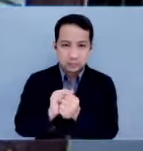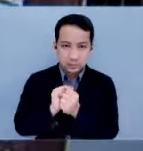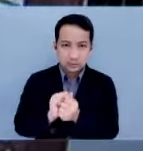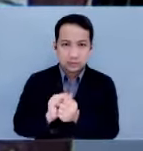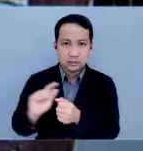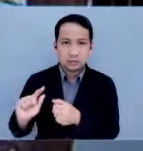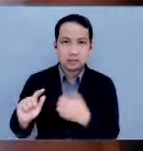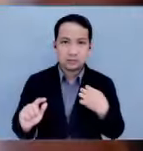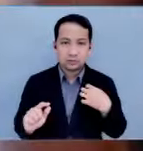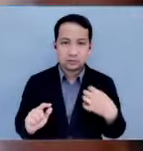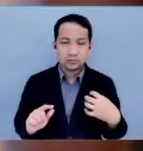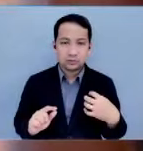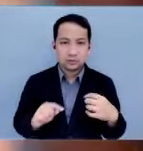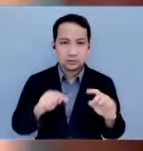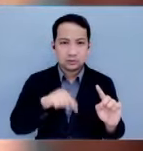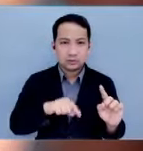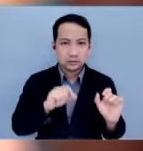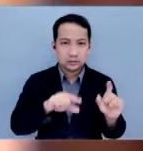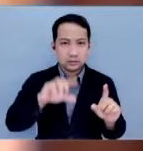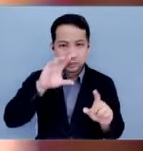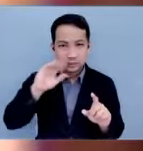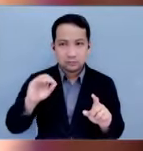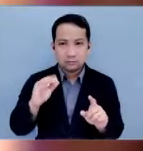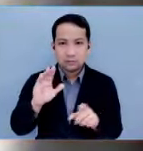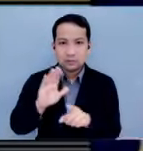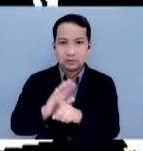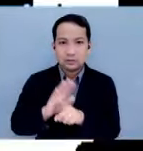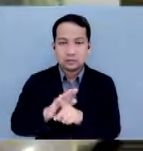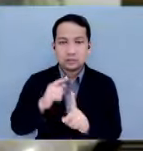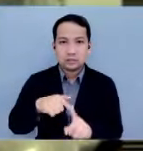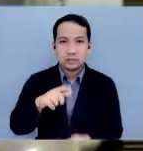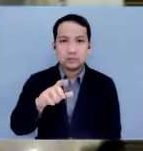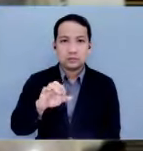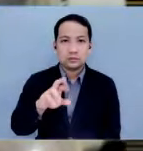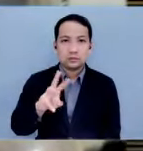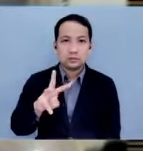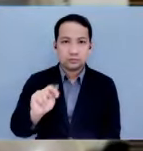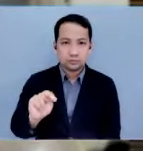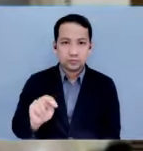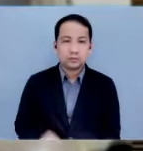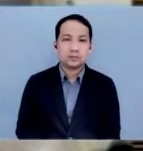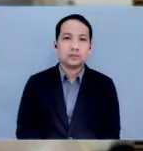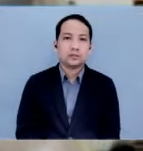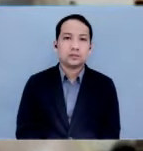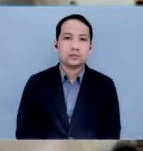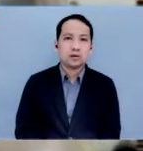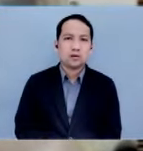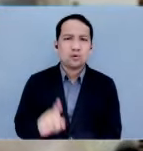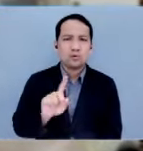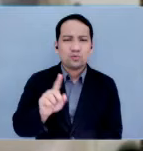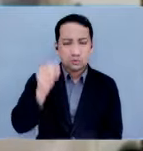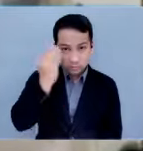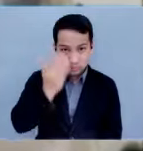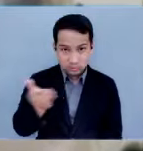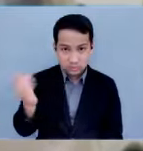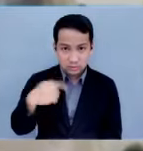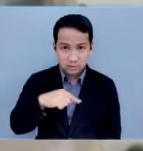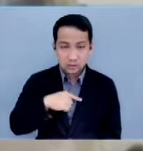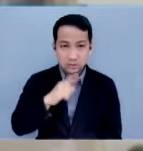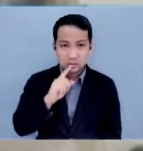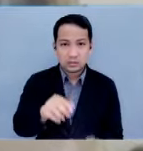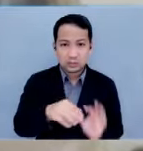ang isang small-time pusher na kakilala ng mga target na si alias Erwin. Nabawi mula sa mga suspect ang mahigit 100 gramo ng hinihinalang